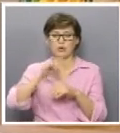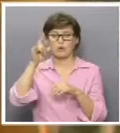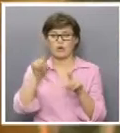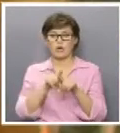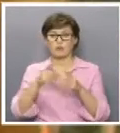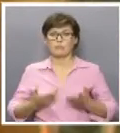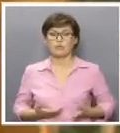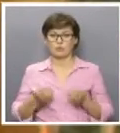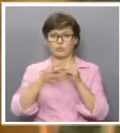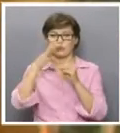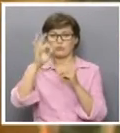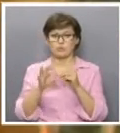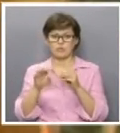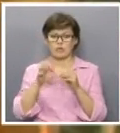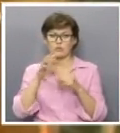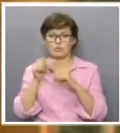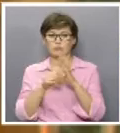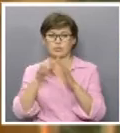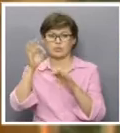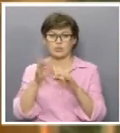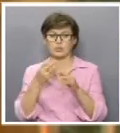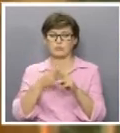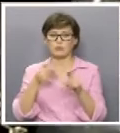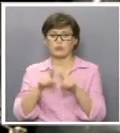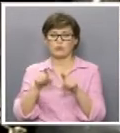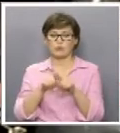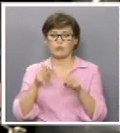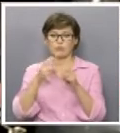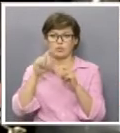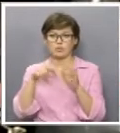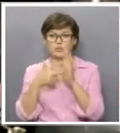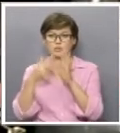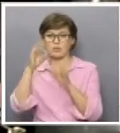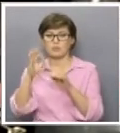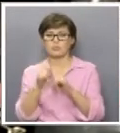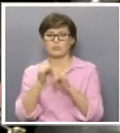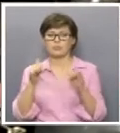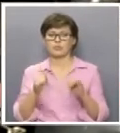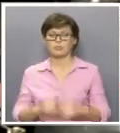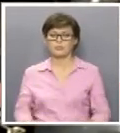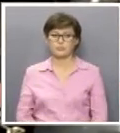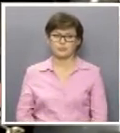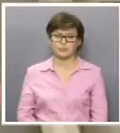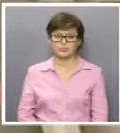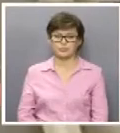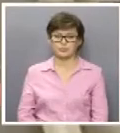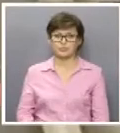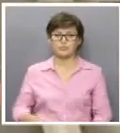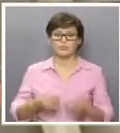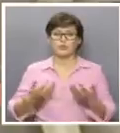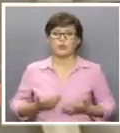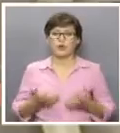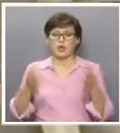қамтамасыз етуге мүмкіндік береді. Қазір кәсіпорын базасында әлемдік технологияларды әкелуді қамтамасыз етуге арналған меншікті оқу орталығы